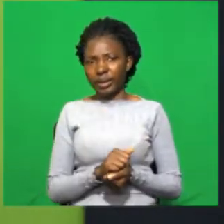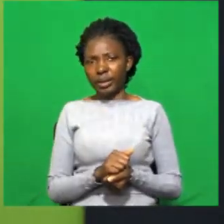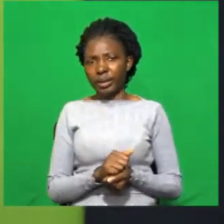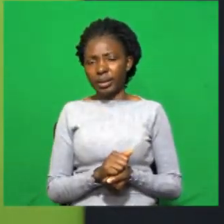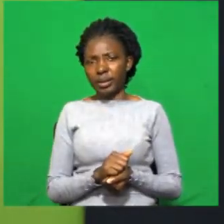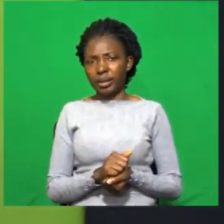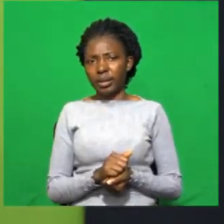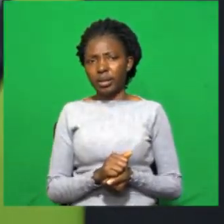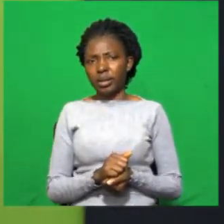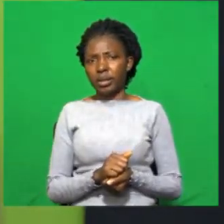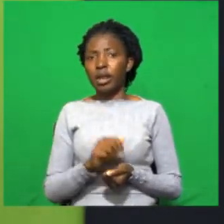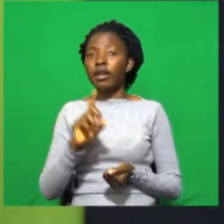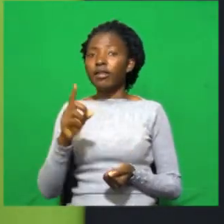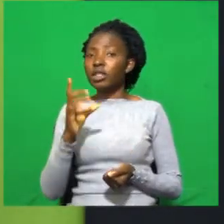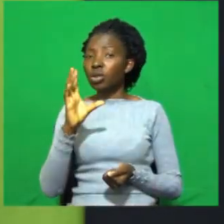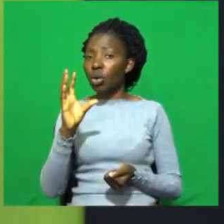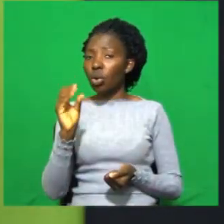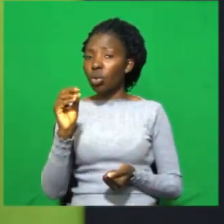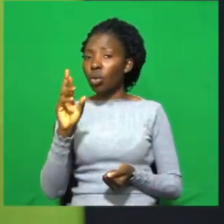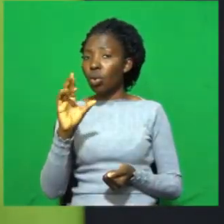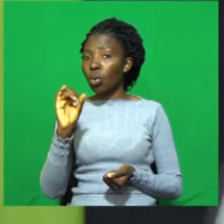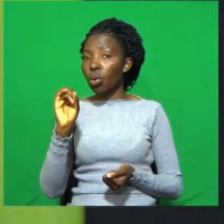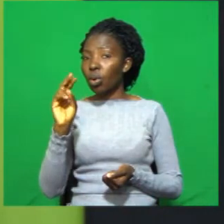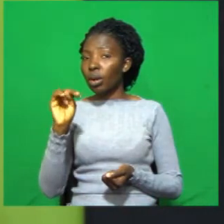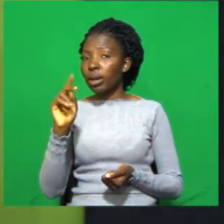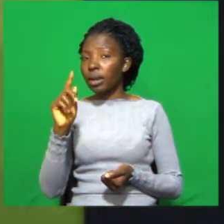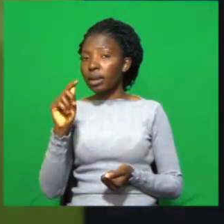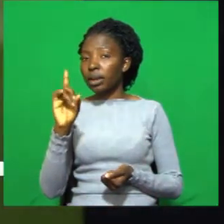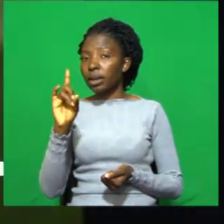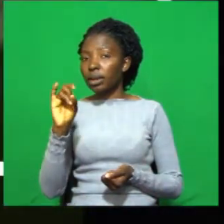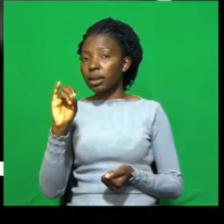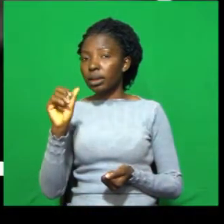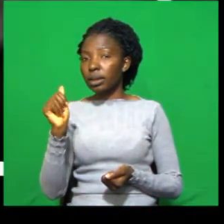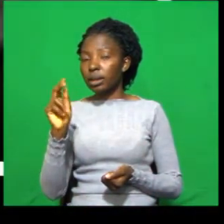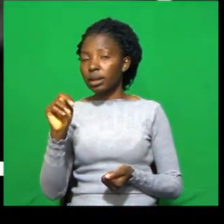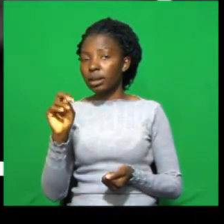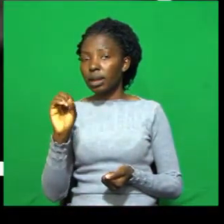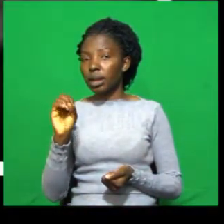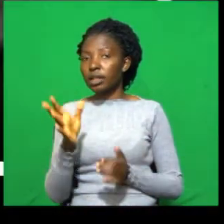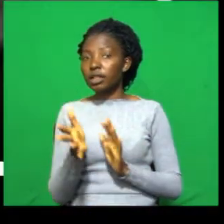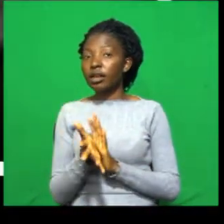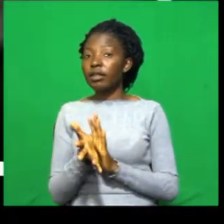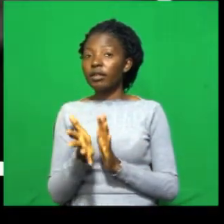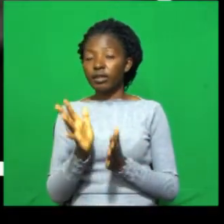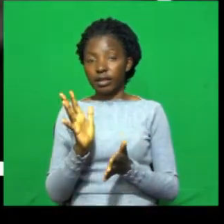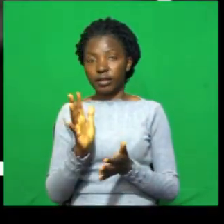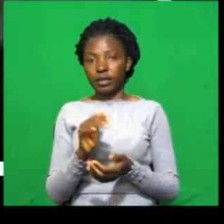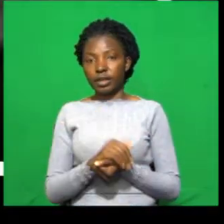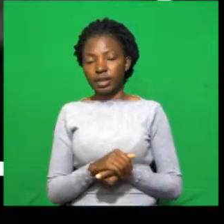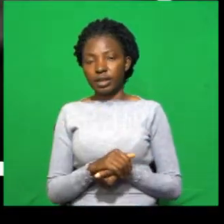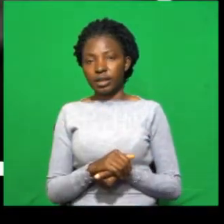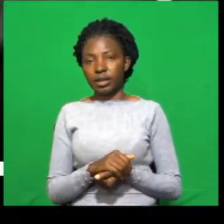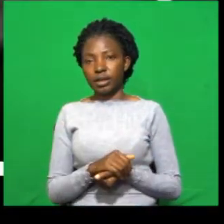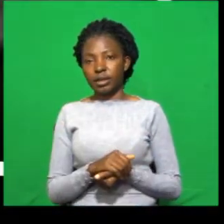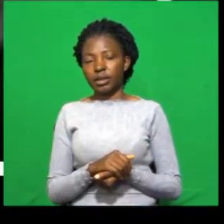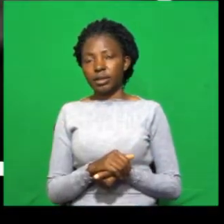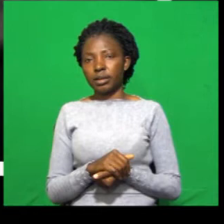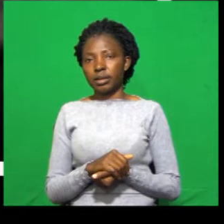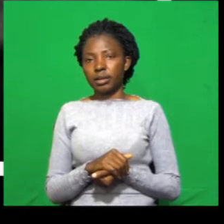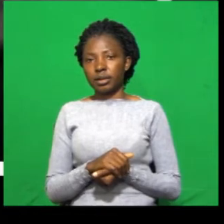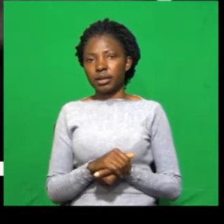uku? Vakorinde wekutanga 15 verse 23. Vakorinde wekutanga toda kuti tinzwe kuti event iyoyo inonzi